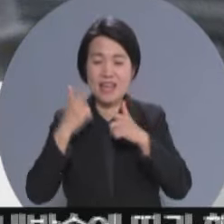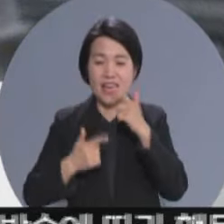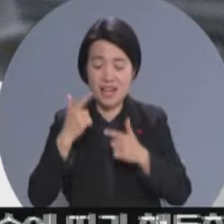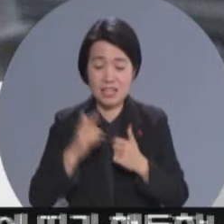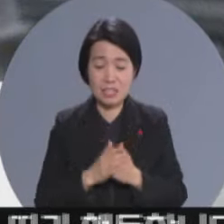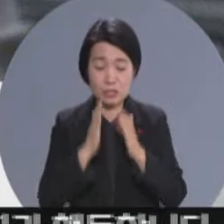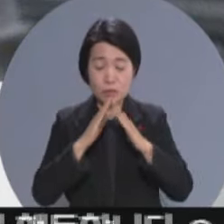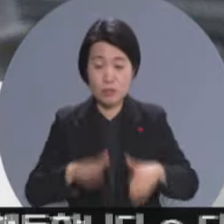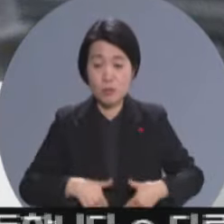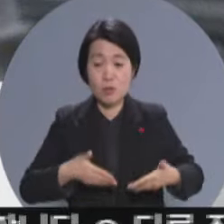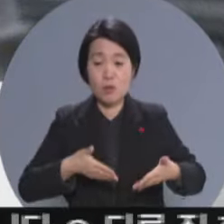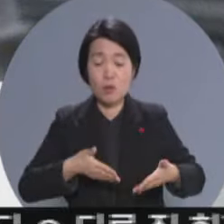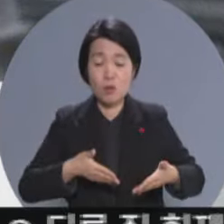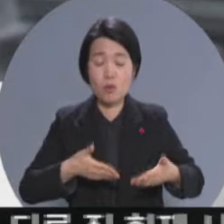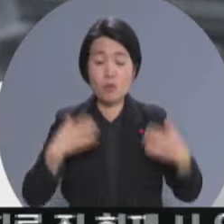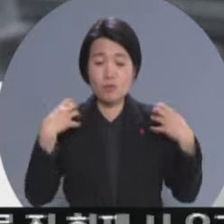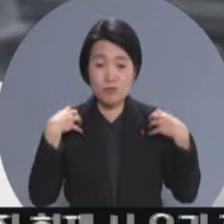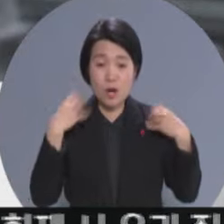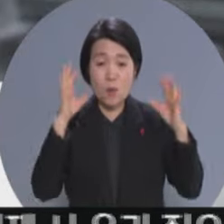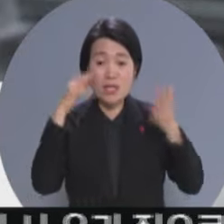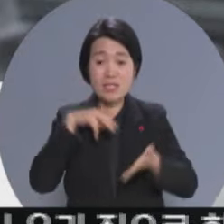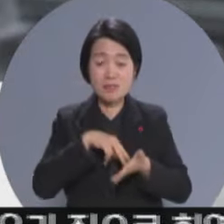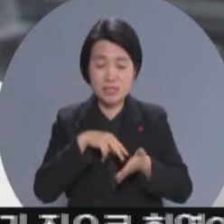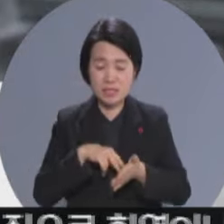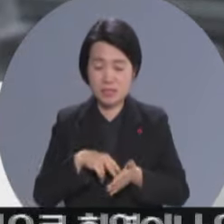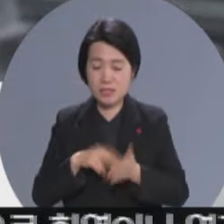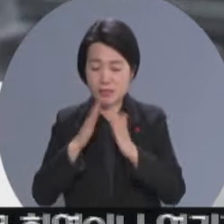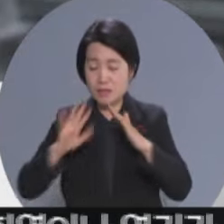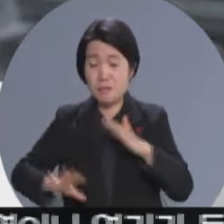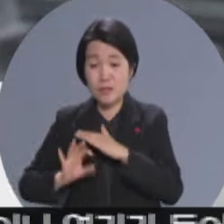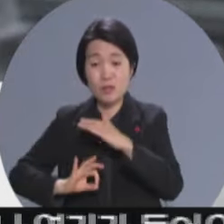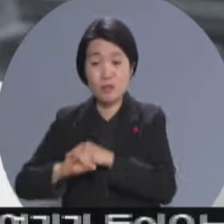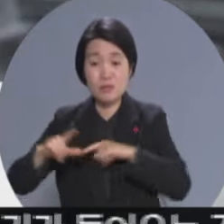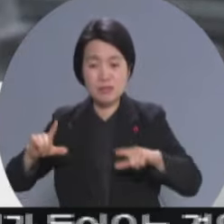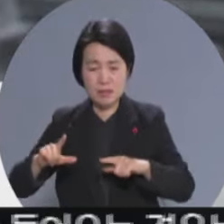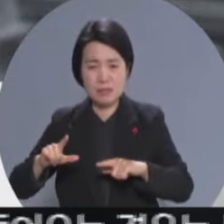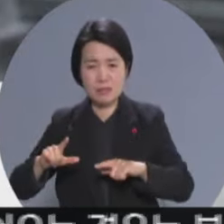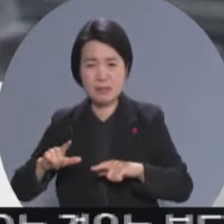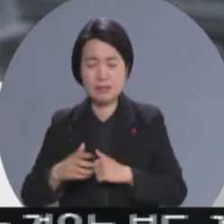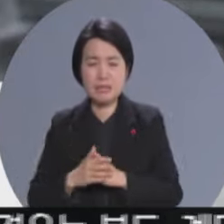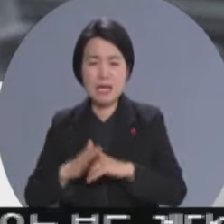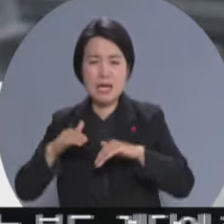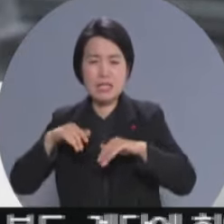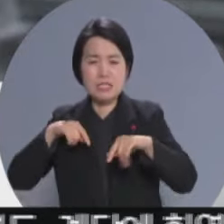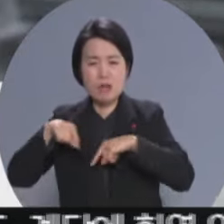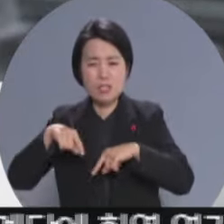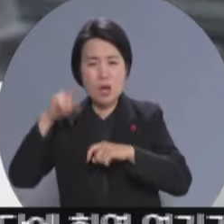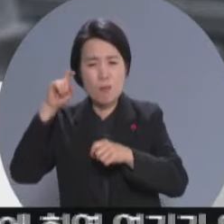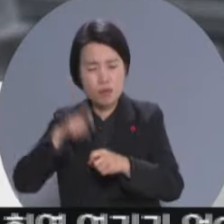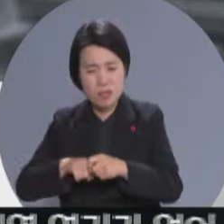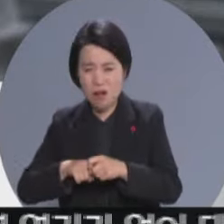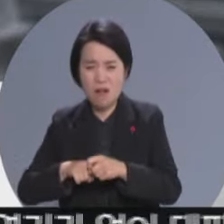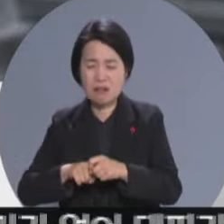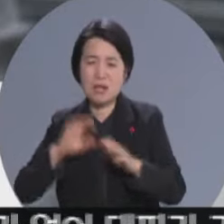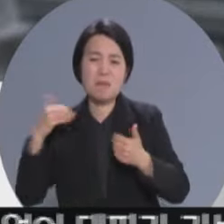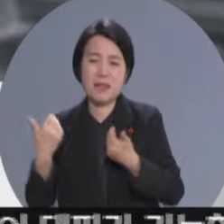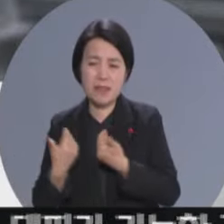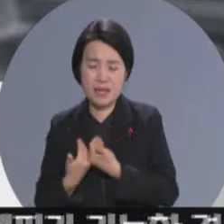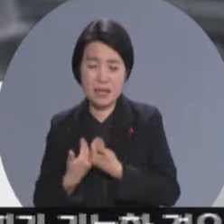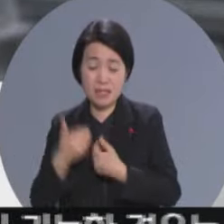분위기지만 동부권을 중심으로 정략적인 접근 방식에 대한 반대 분위기와 함께 총선 쟁점 이슈로